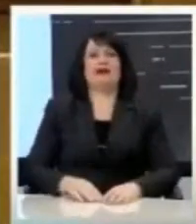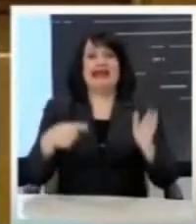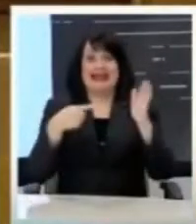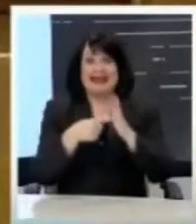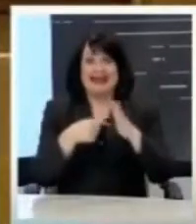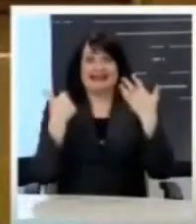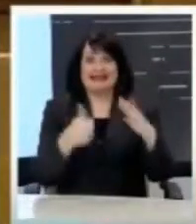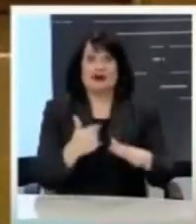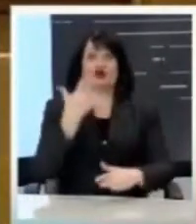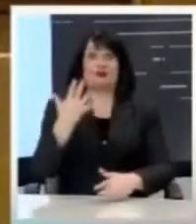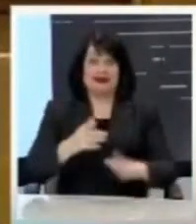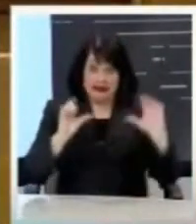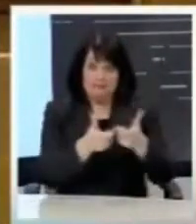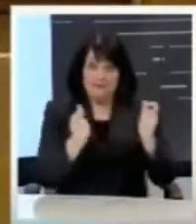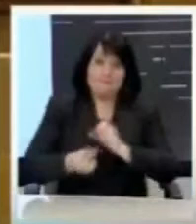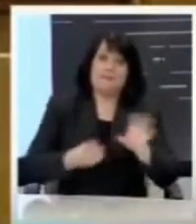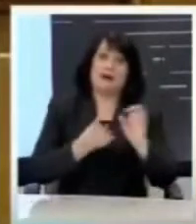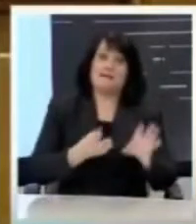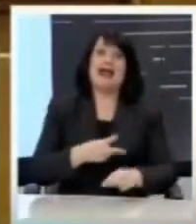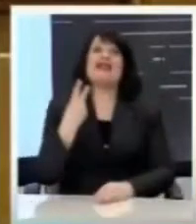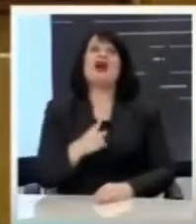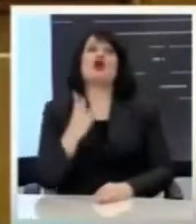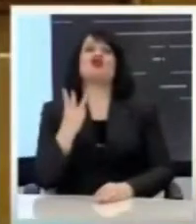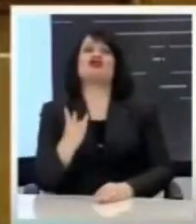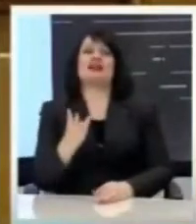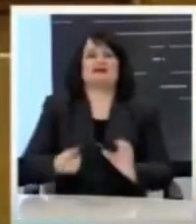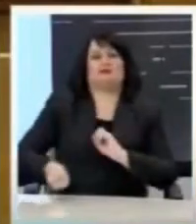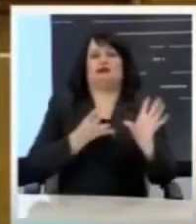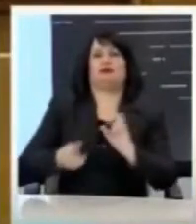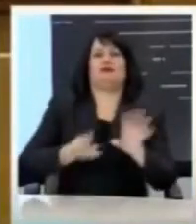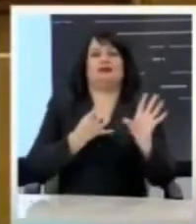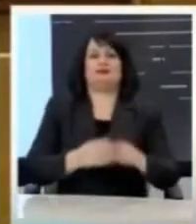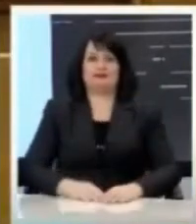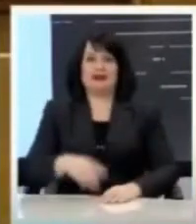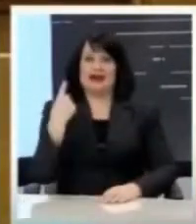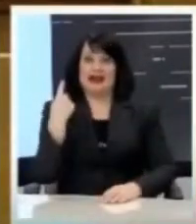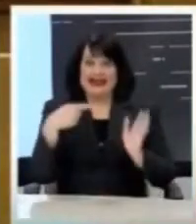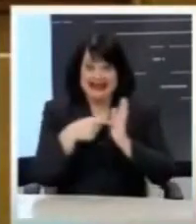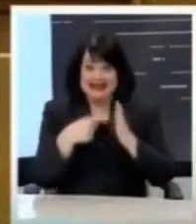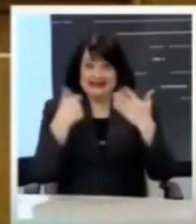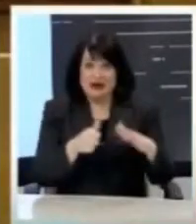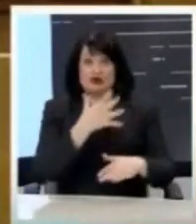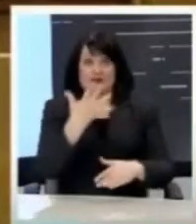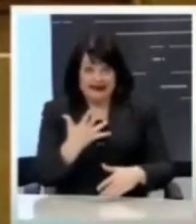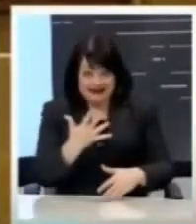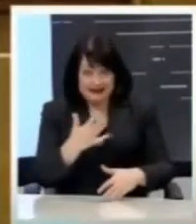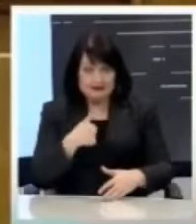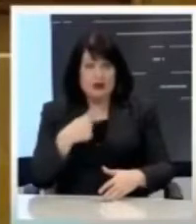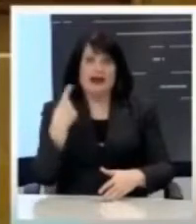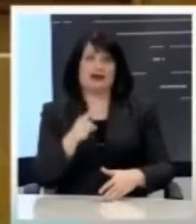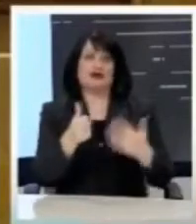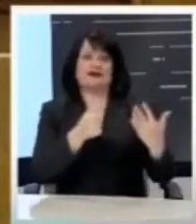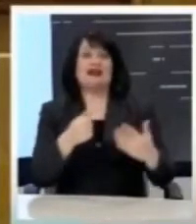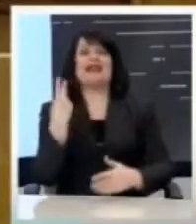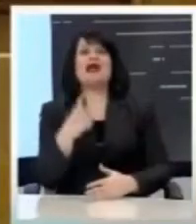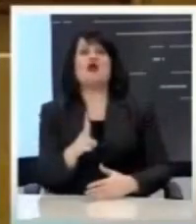1.605 προσαγωγές κάνατε εσείς, 203 εμείς. 144 συλλήψεις από τις 1.605 προσαγωγές, εμείς